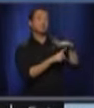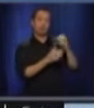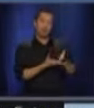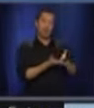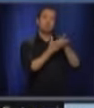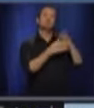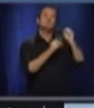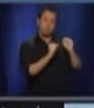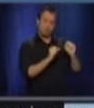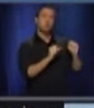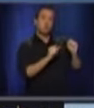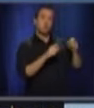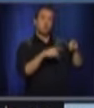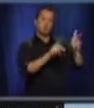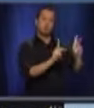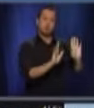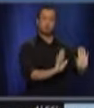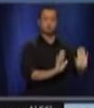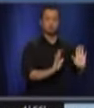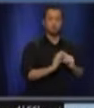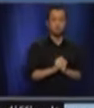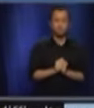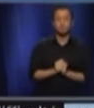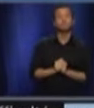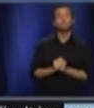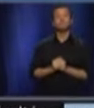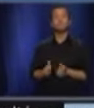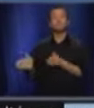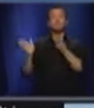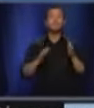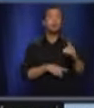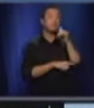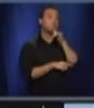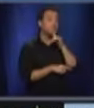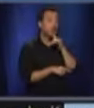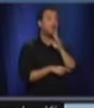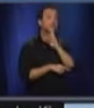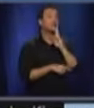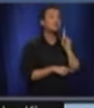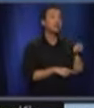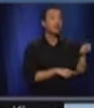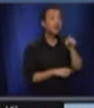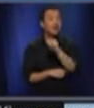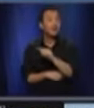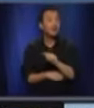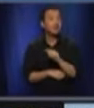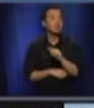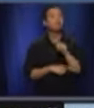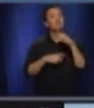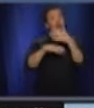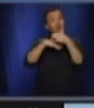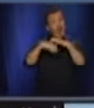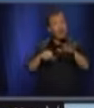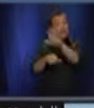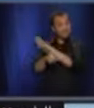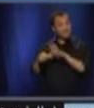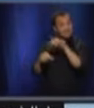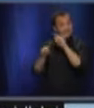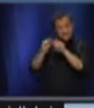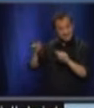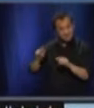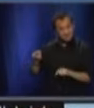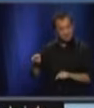dans les bars et dans les restaurants, je suis toujours dans la zone orange, là. Dans les bars et les restaurants, la même règle s'applique que